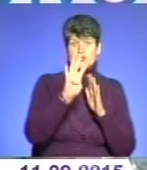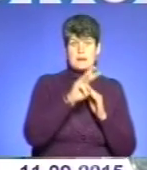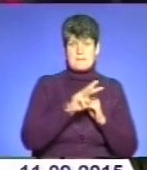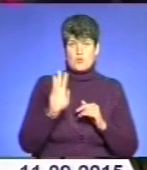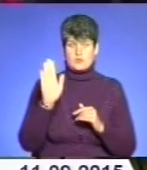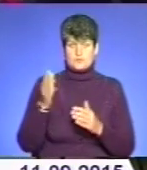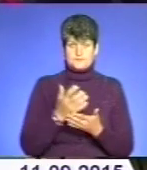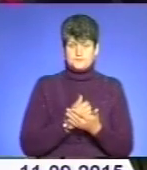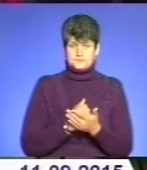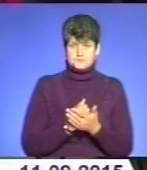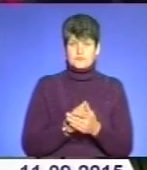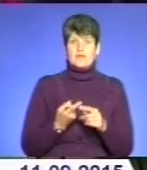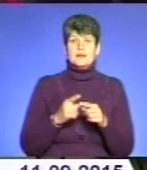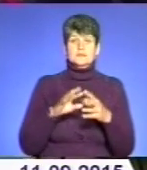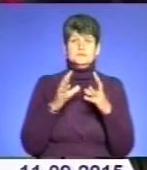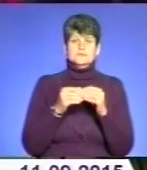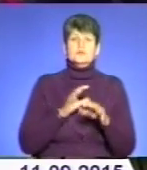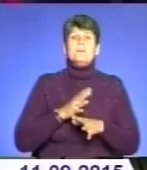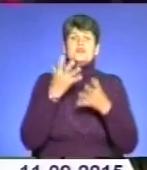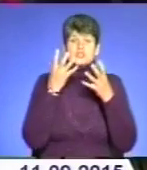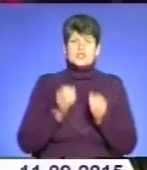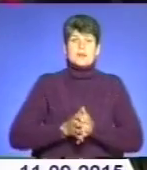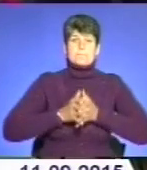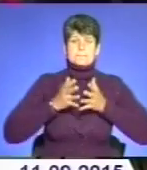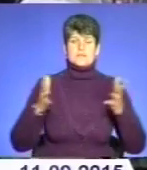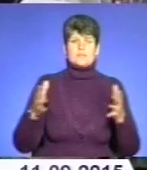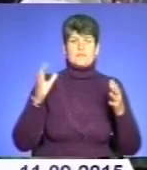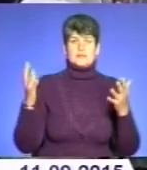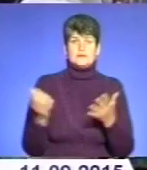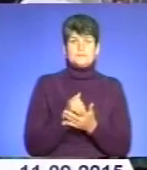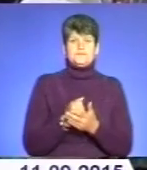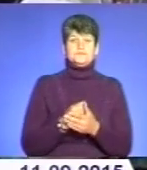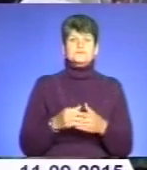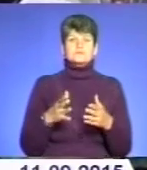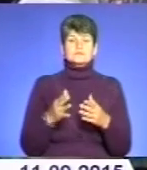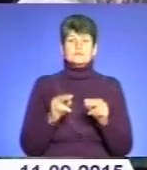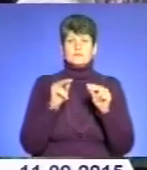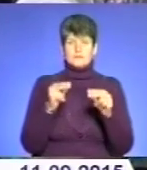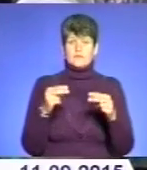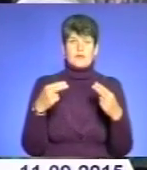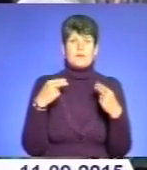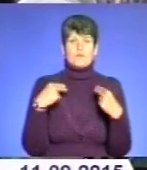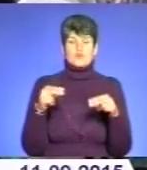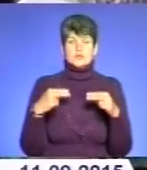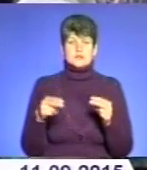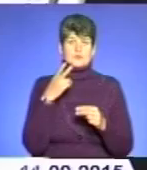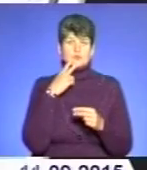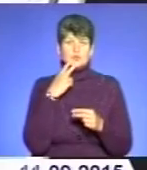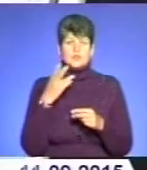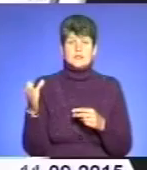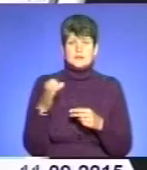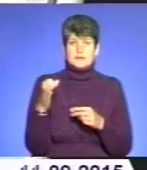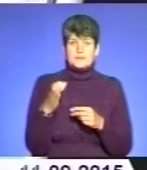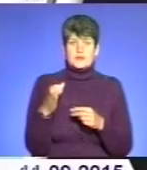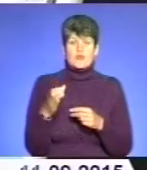мільйони. Ця сума була б ще більшою, якби вдалося легалізувати тіньовий продаж алкогольних та тютюнових виробів. У липні